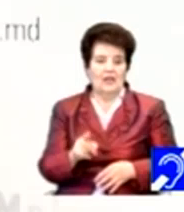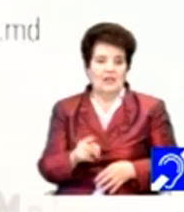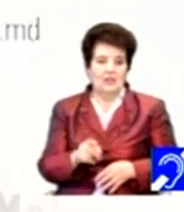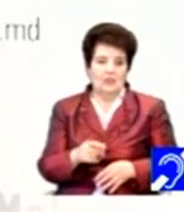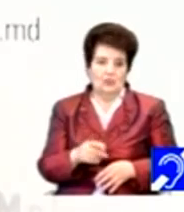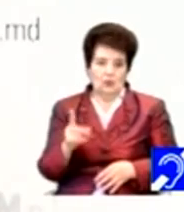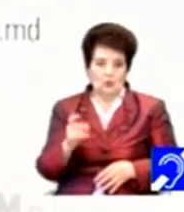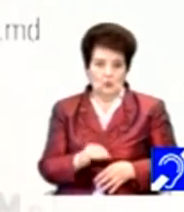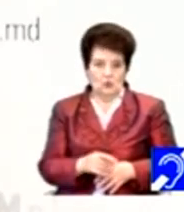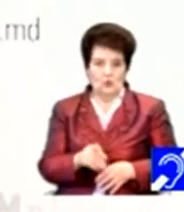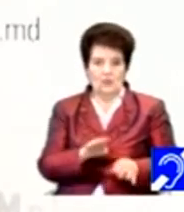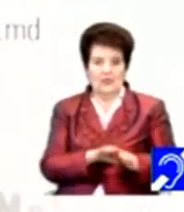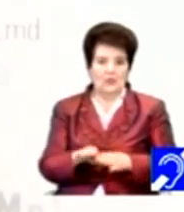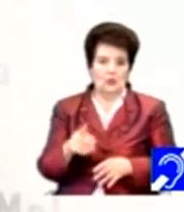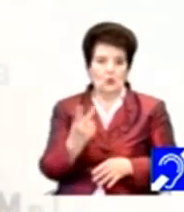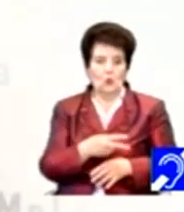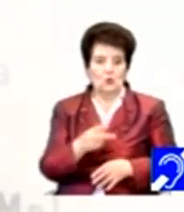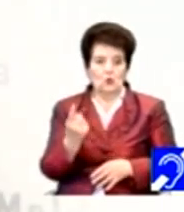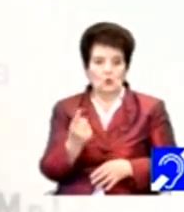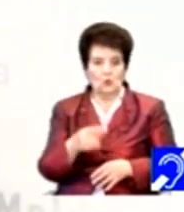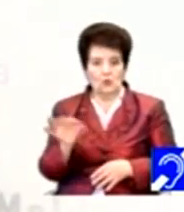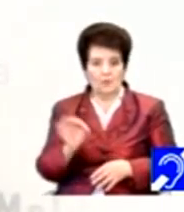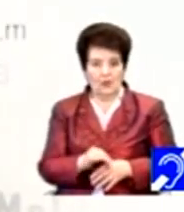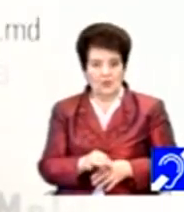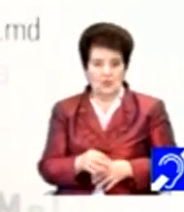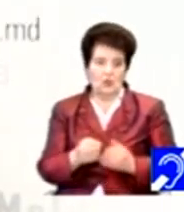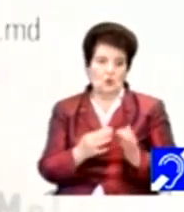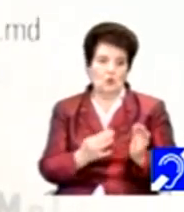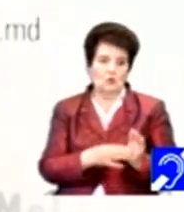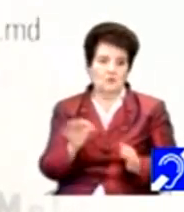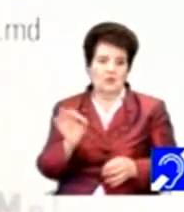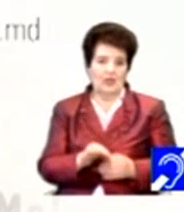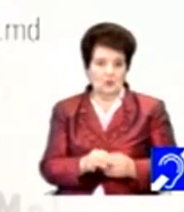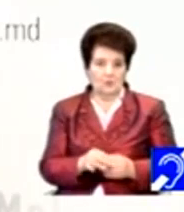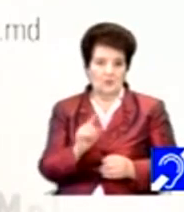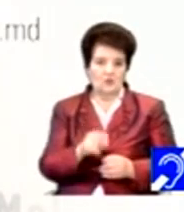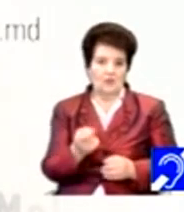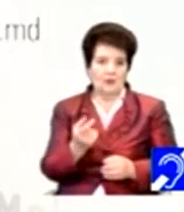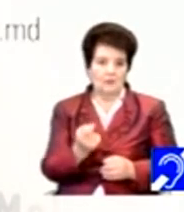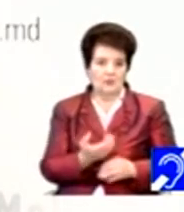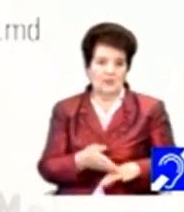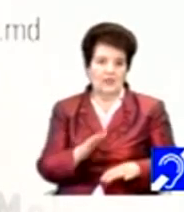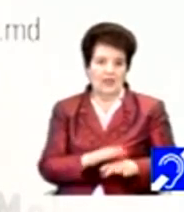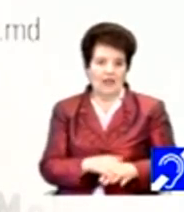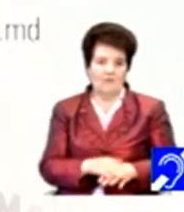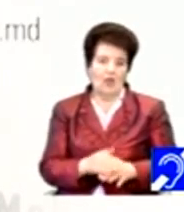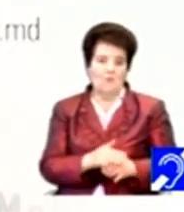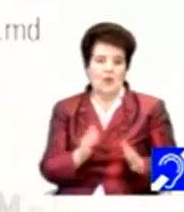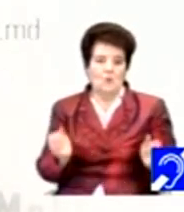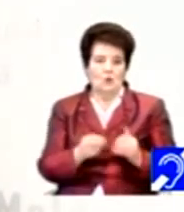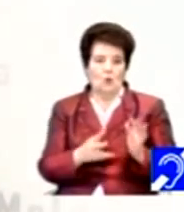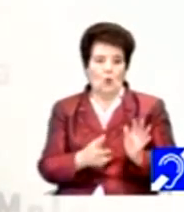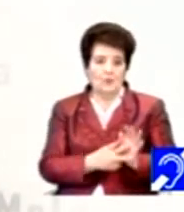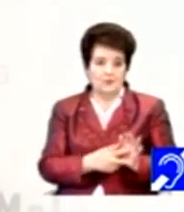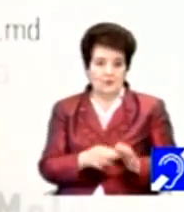grave cu circa 21%, celor grave cu peste 19%, celor mai puțin grave cu mai mult de